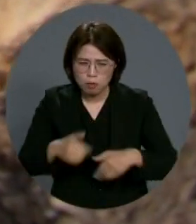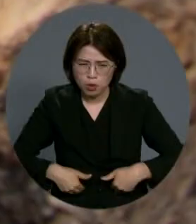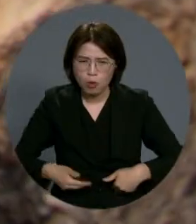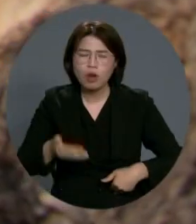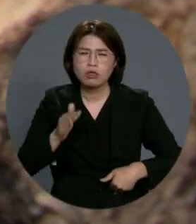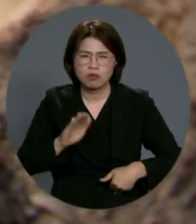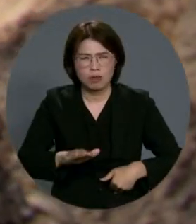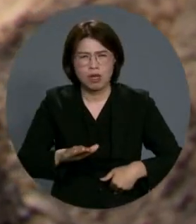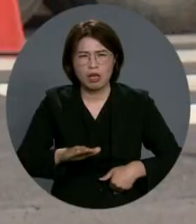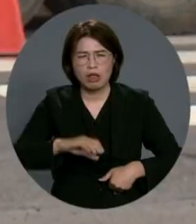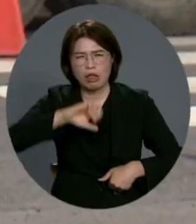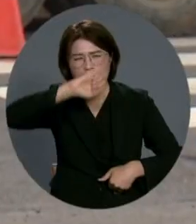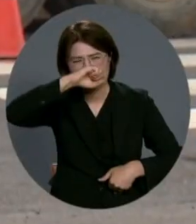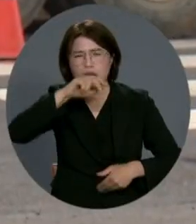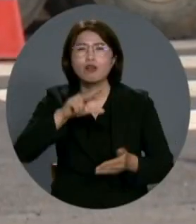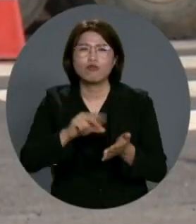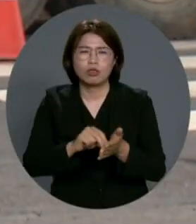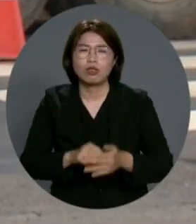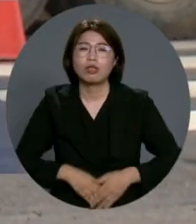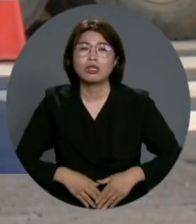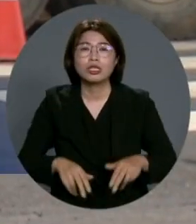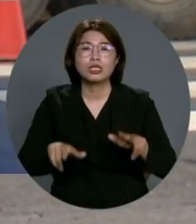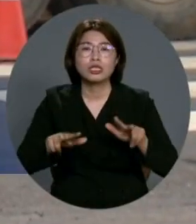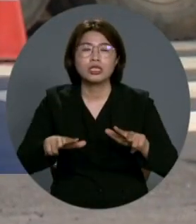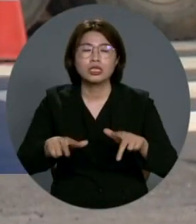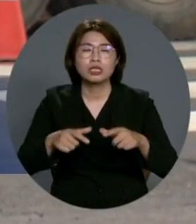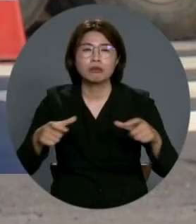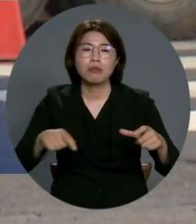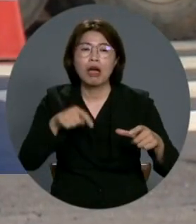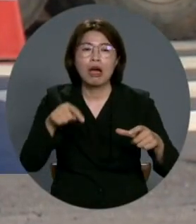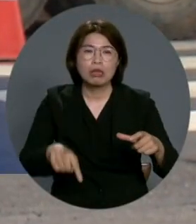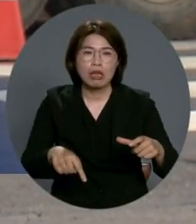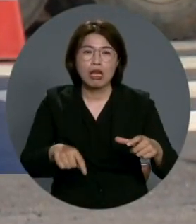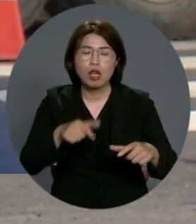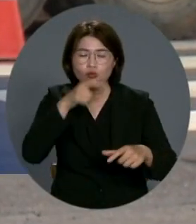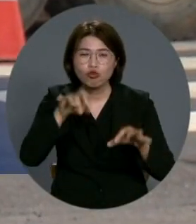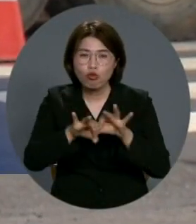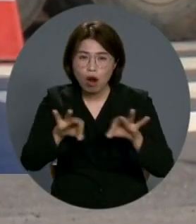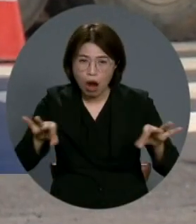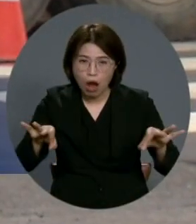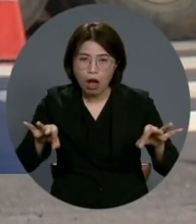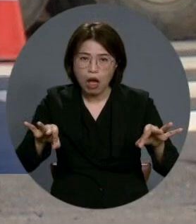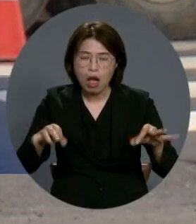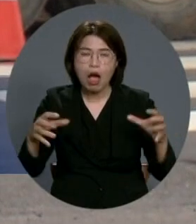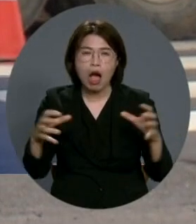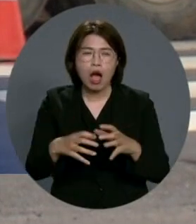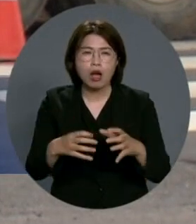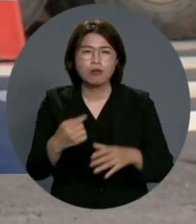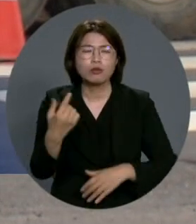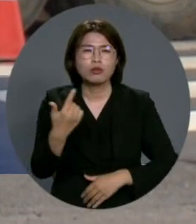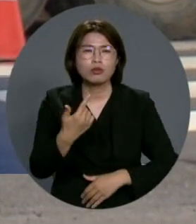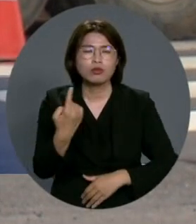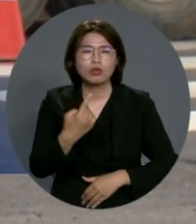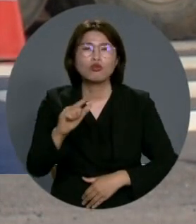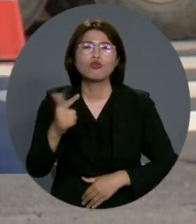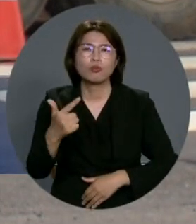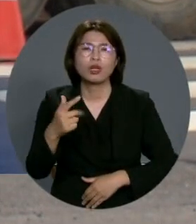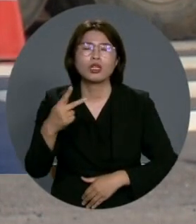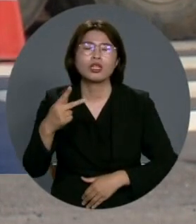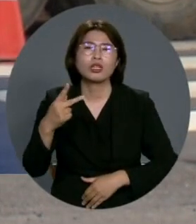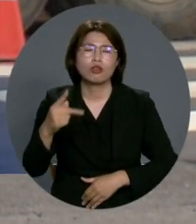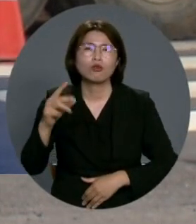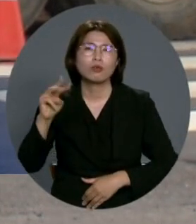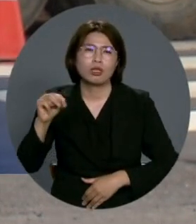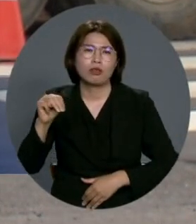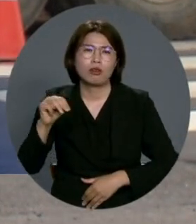불가능한 상황 현재 우리 관내 상수관망도가 현재 1600km 정도가 되는데 그